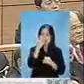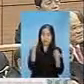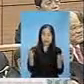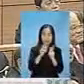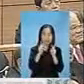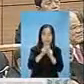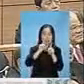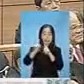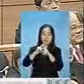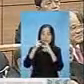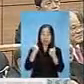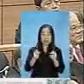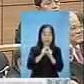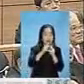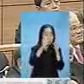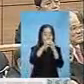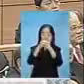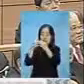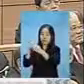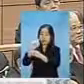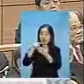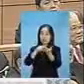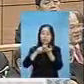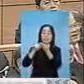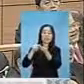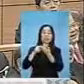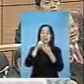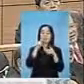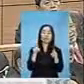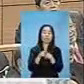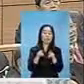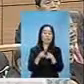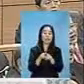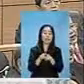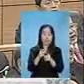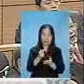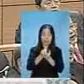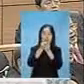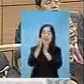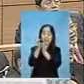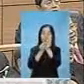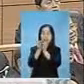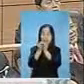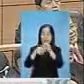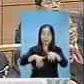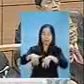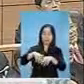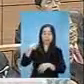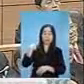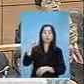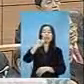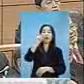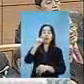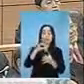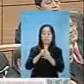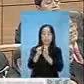ญฉบับนี้ที่เป็นอยู่กรรมการหลายชุดหลายองค์กรเขาก็เสนอให้ทำช่วยอธิบายด้วยนะครับว่าประชาชนได้อะไรจากการแก้ไขรัฐธรรมนู